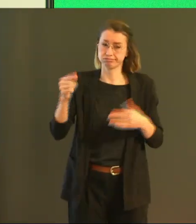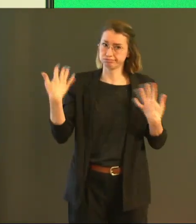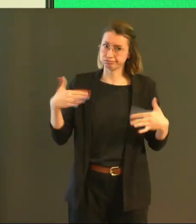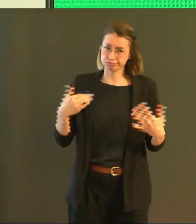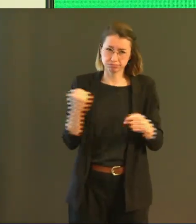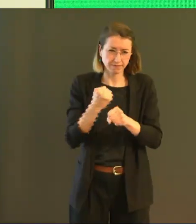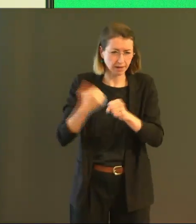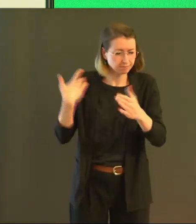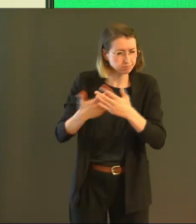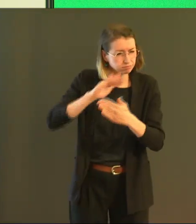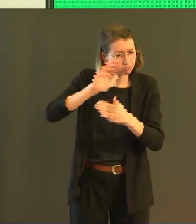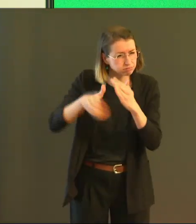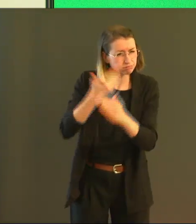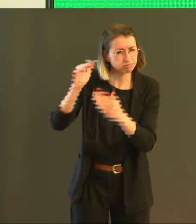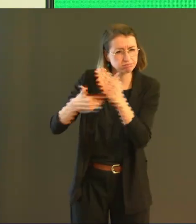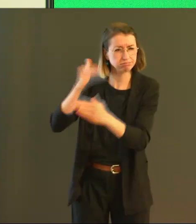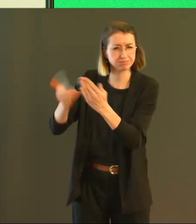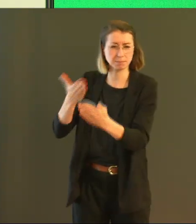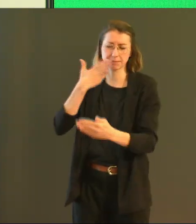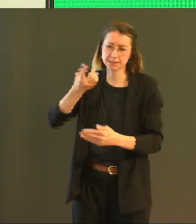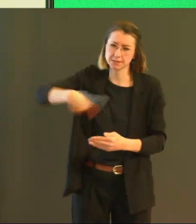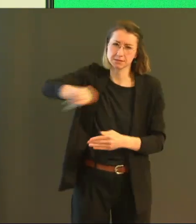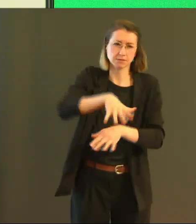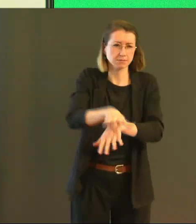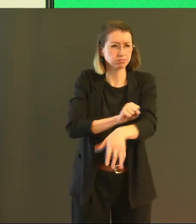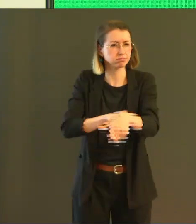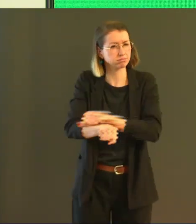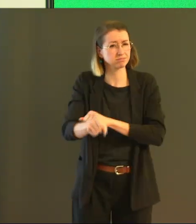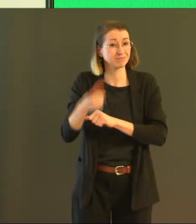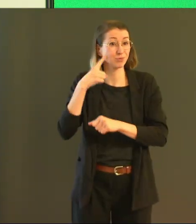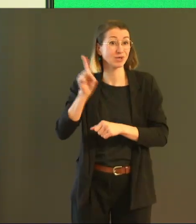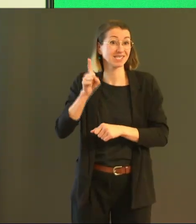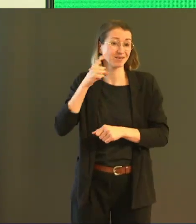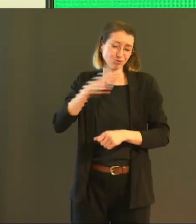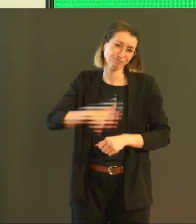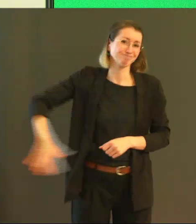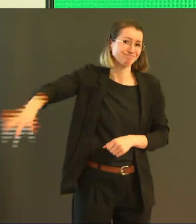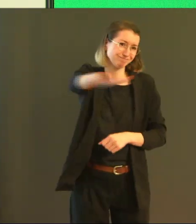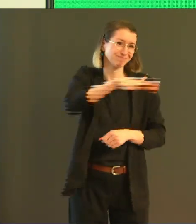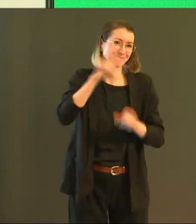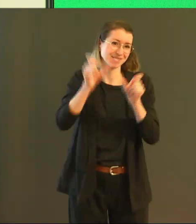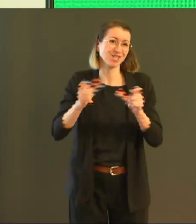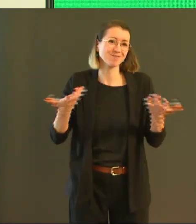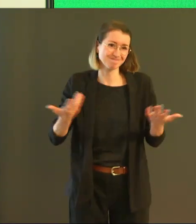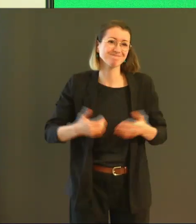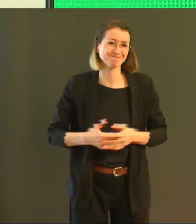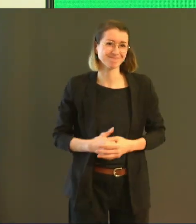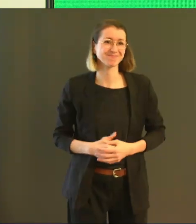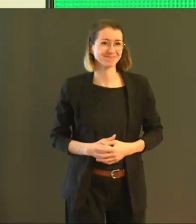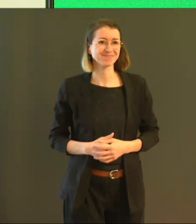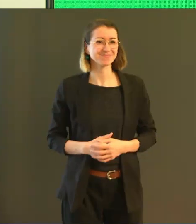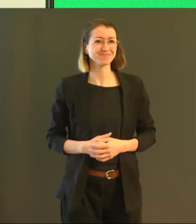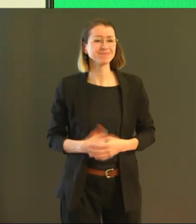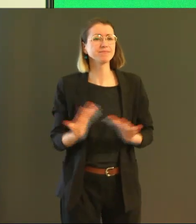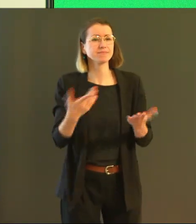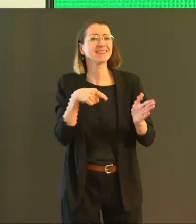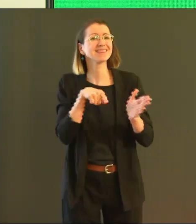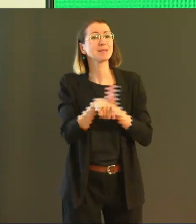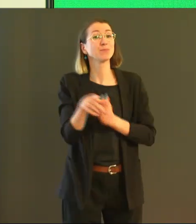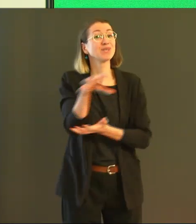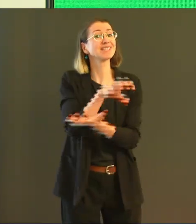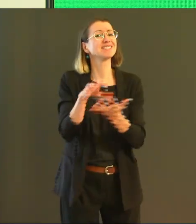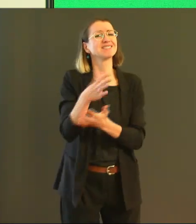au service de la collectivité depuis le début de cette crise nous vous accompagnons avec ce moment de